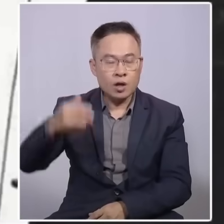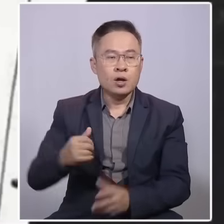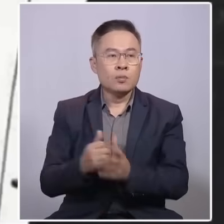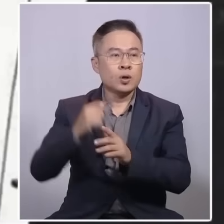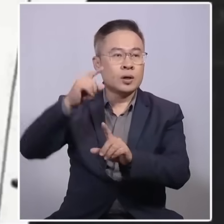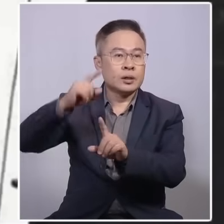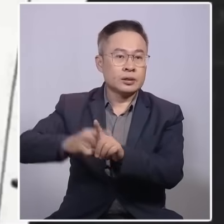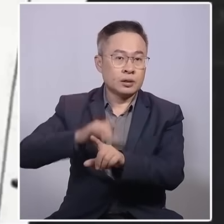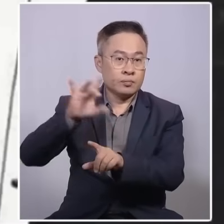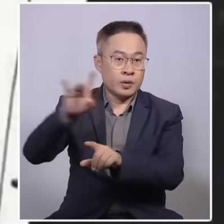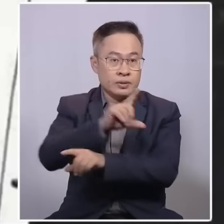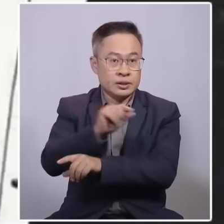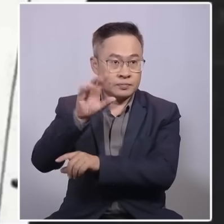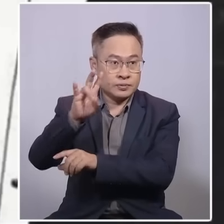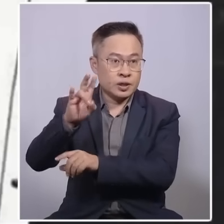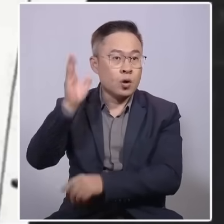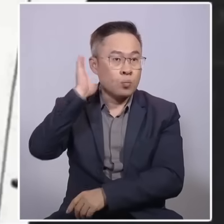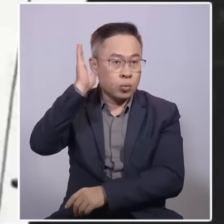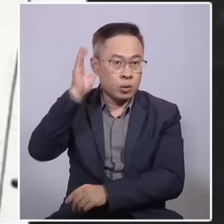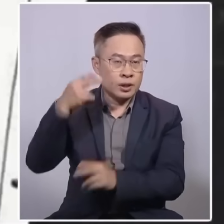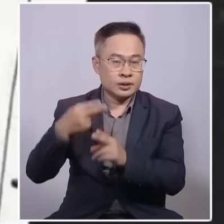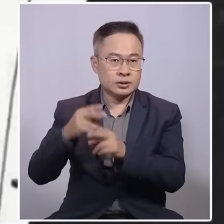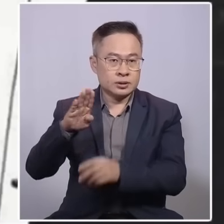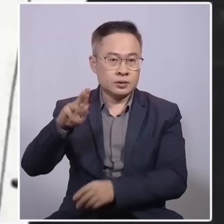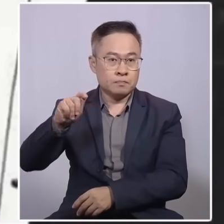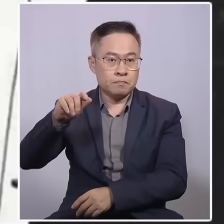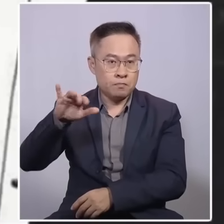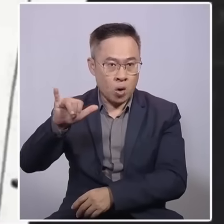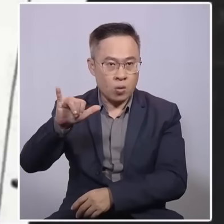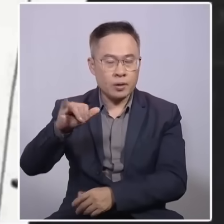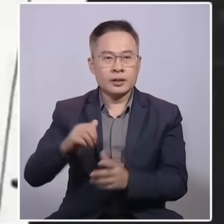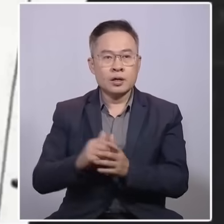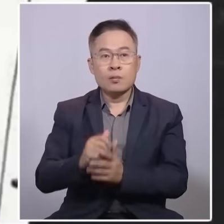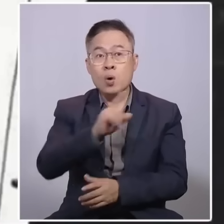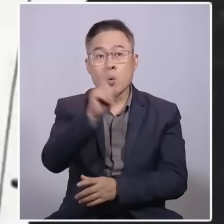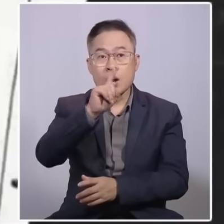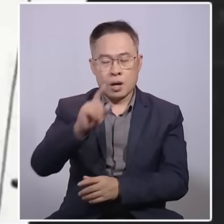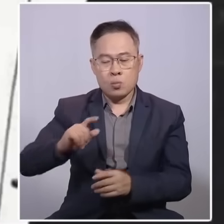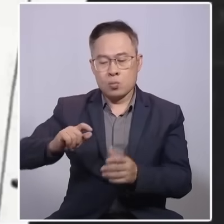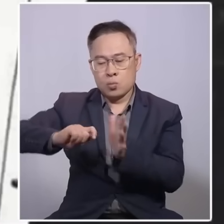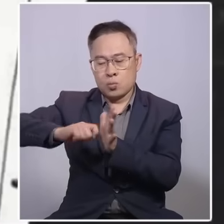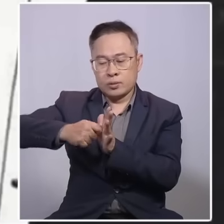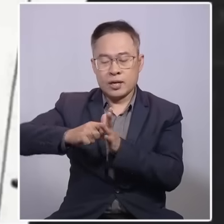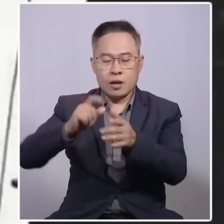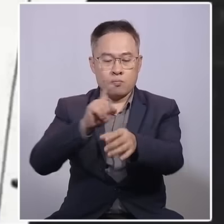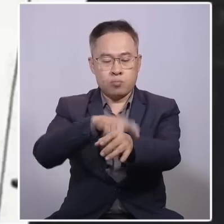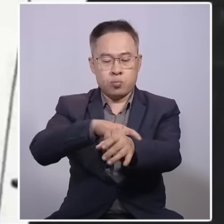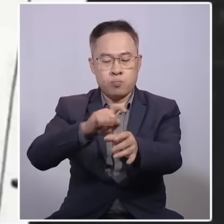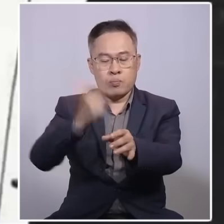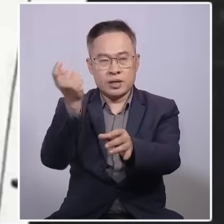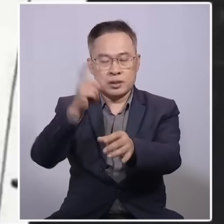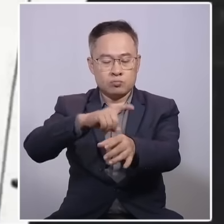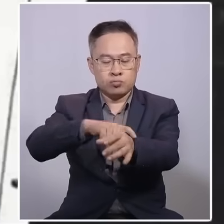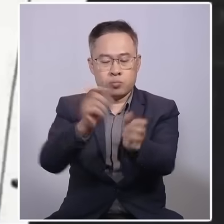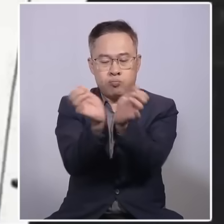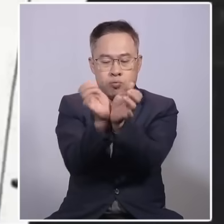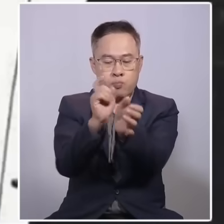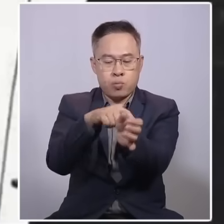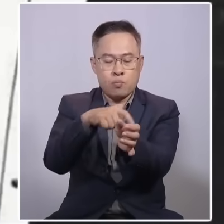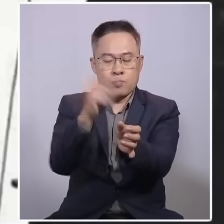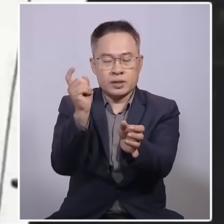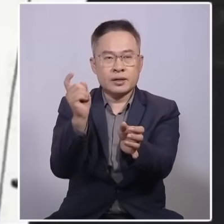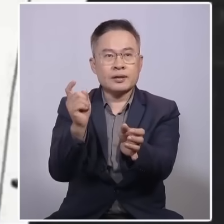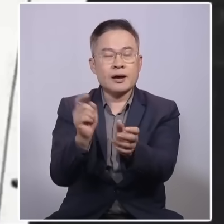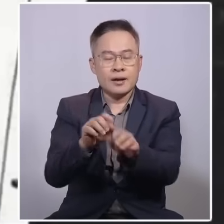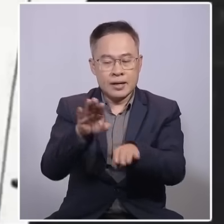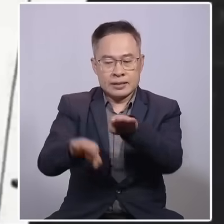ตุลาคมก็เป็นบอยค่ะบอยเนี่ยเป็นคนที่ส่งกุญแจผีนะฮะที่ไปปลดโซ่ตรวนเนี่ยให้กับเสี่ยแป้งนะ